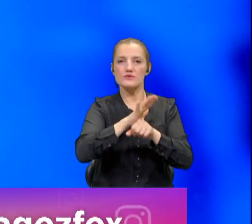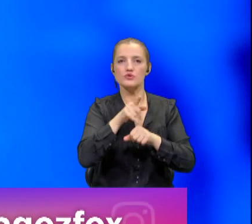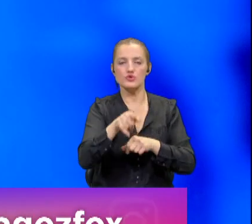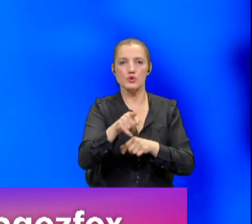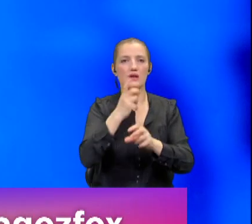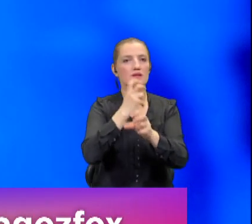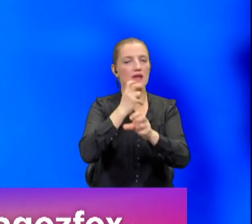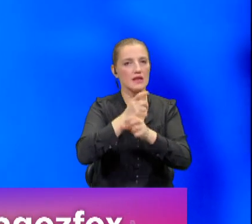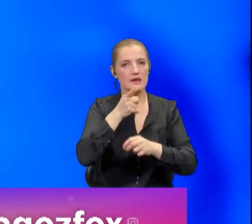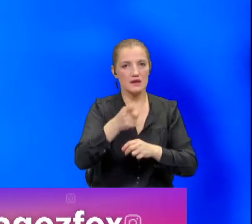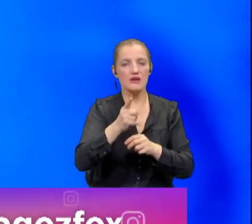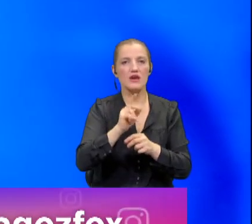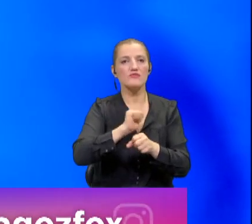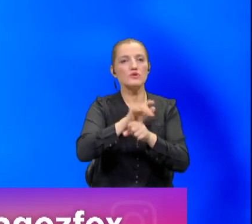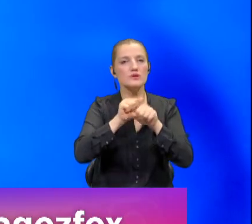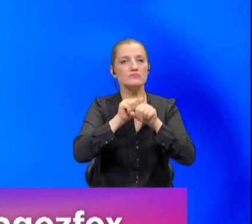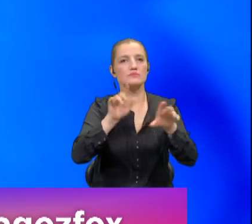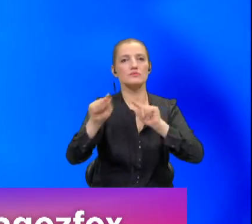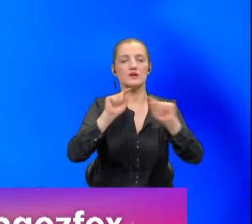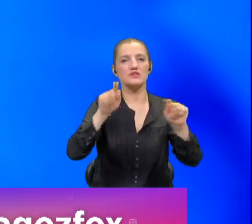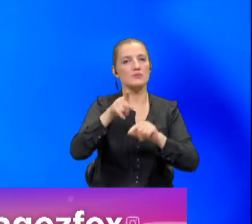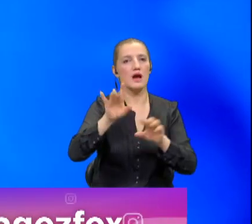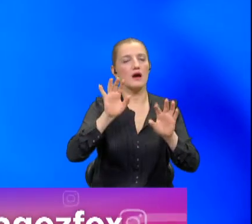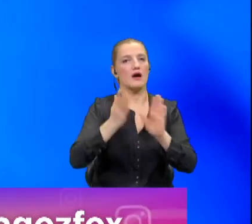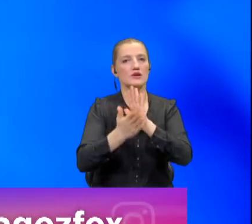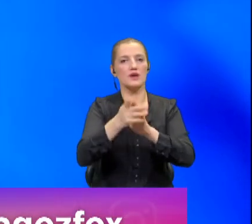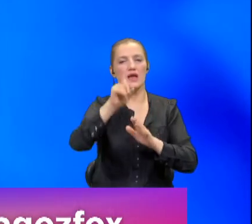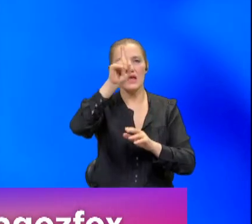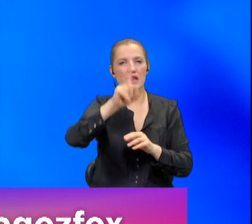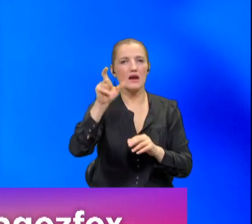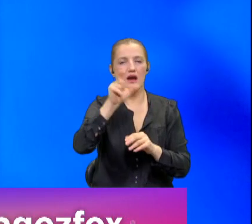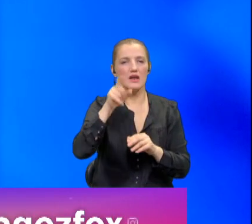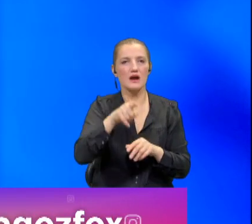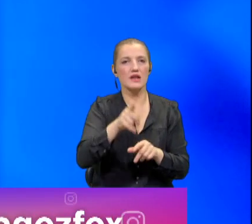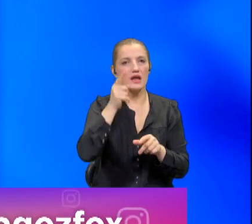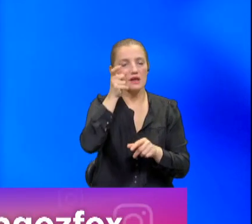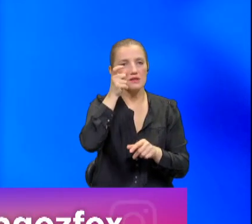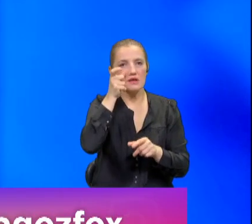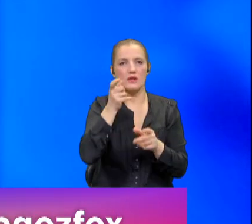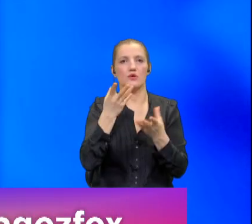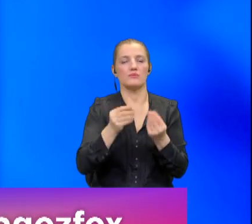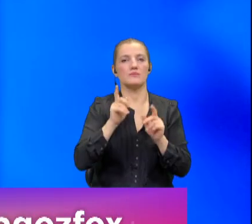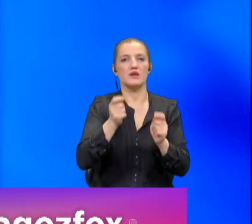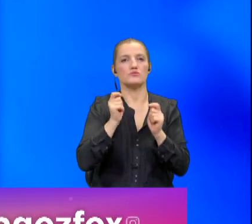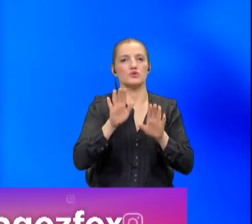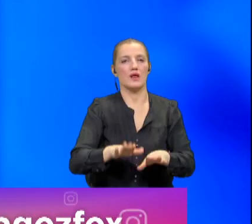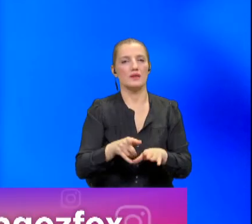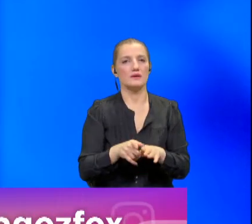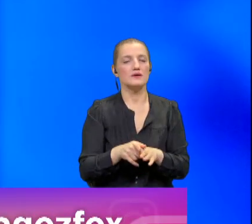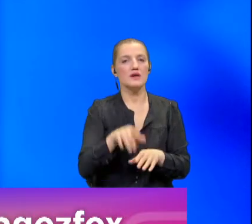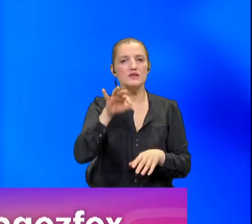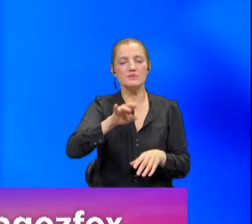tehlike ve virüsün yayılmasına karşı salgın ilk aylarındaki ciddiyetimi Z dönmek zorundayız Şimdi